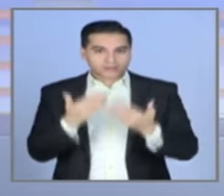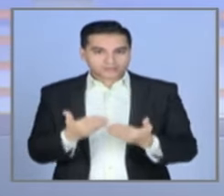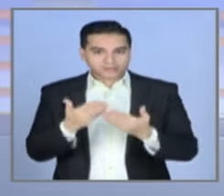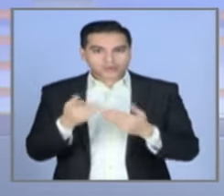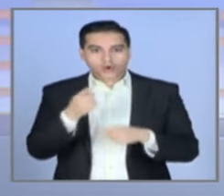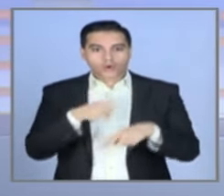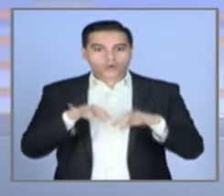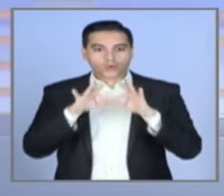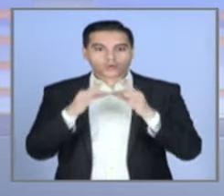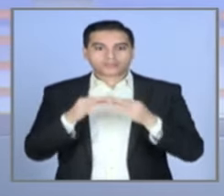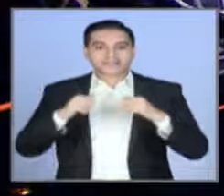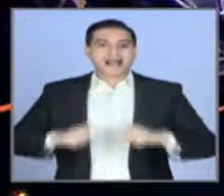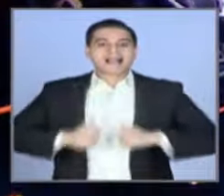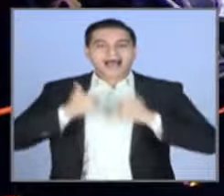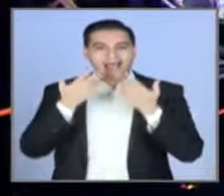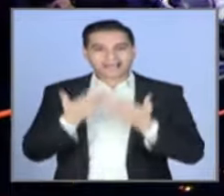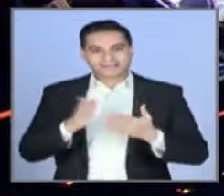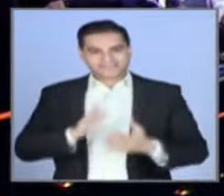بعيلة الحياة.